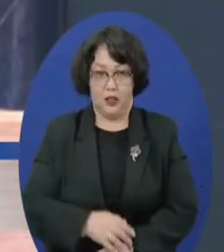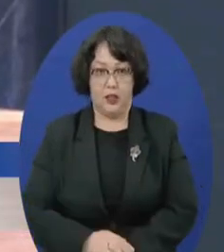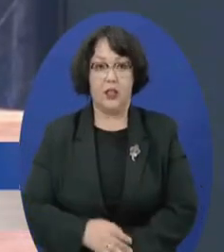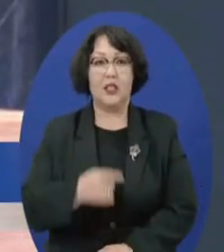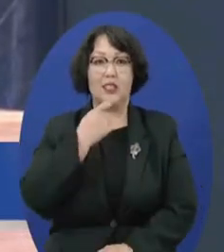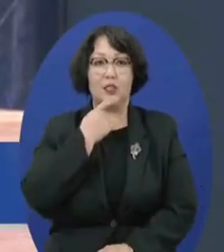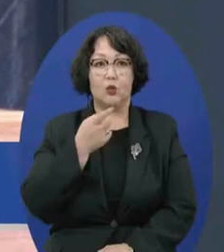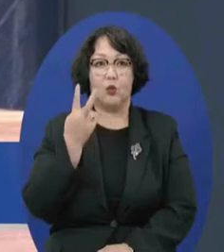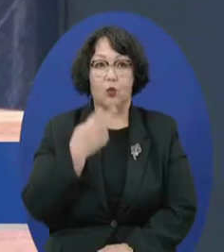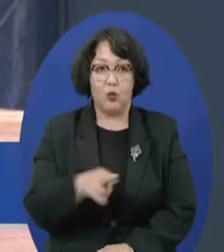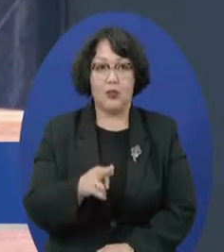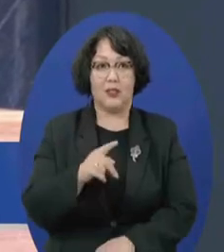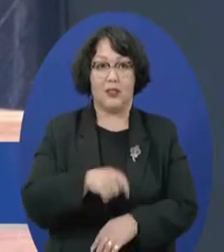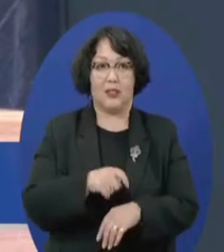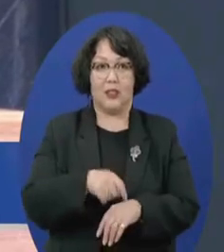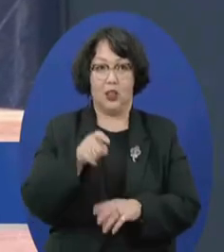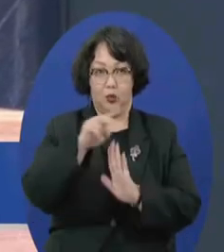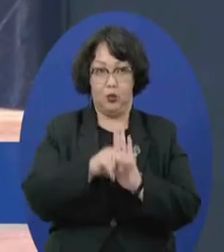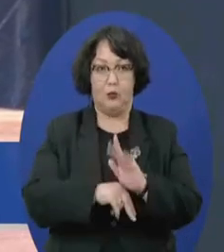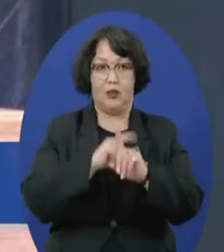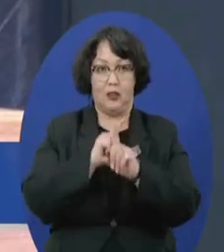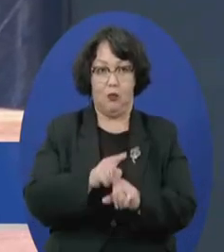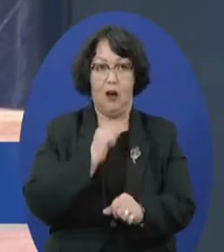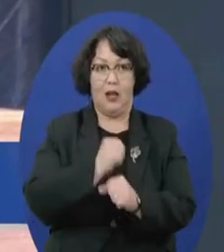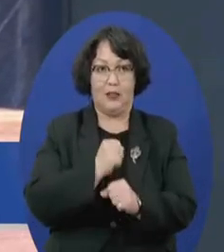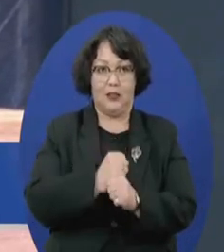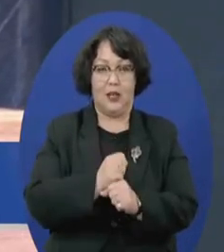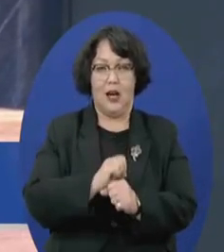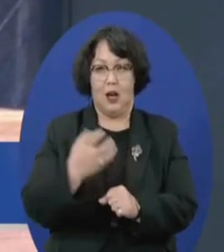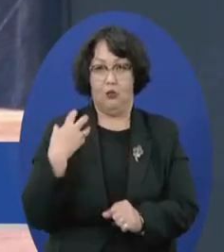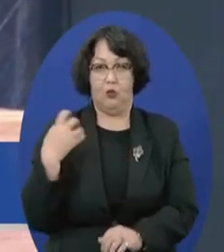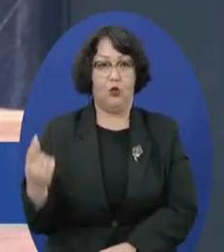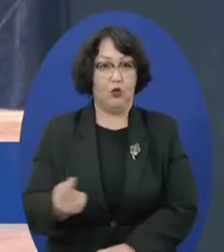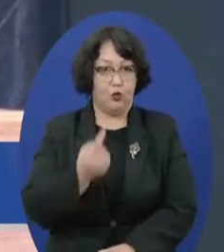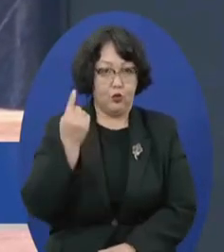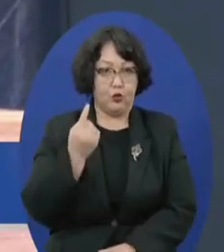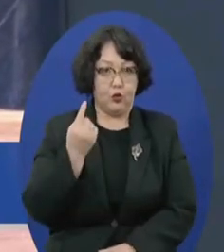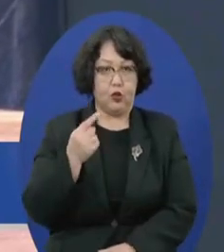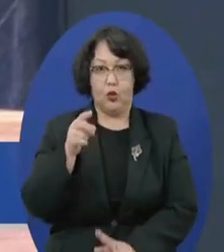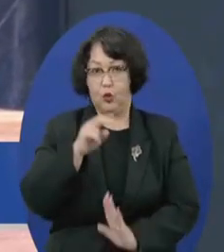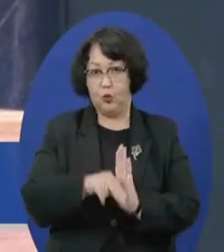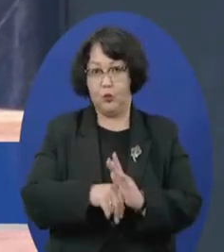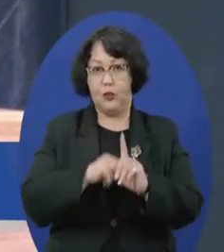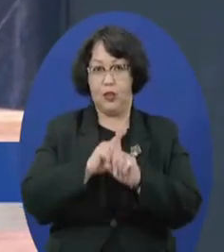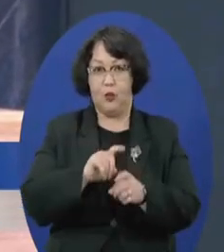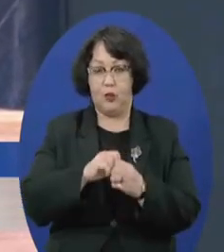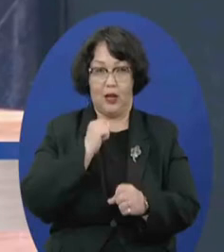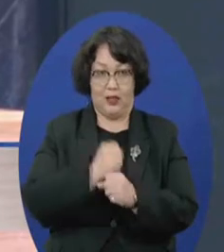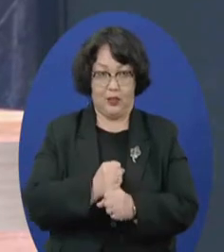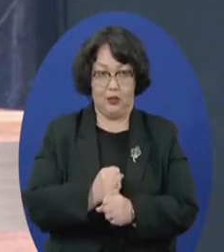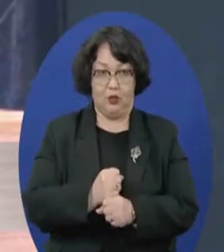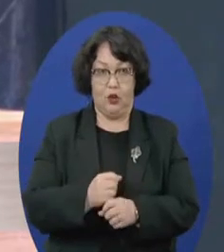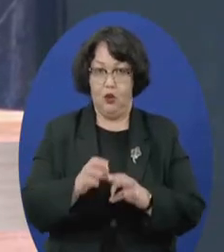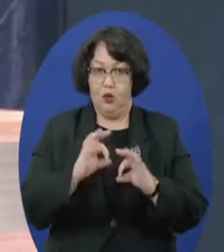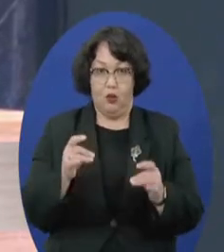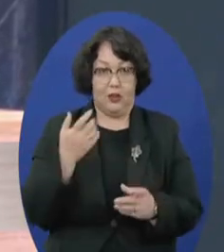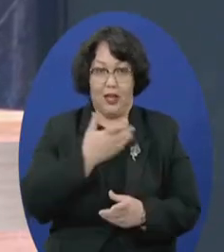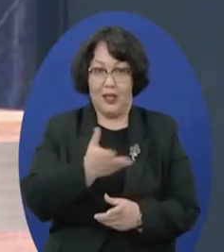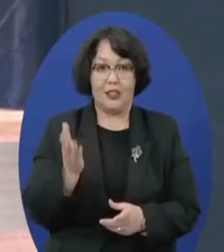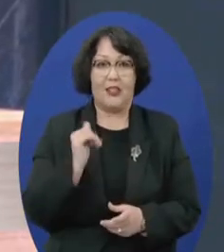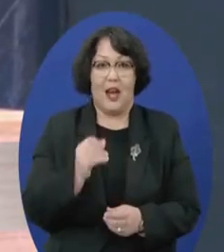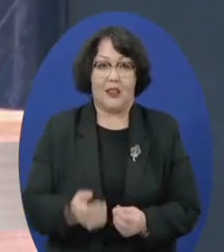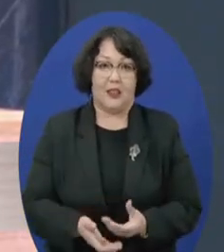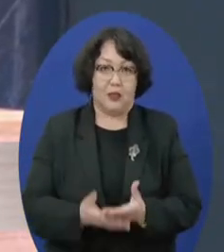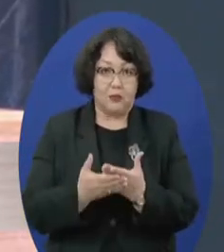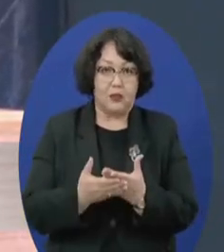цаг хэцүү үед хэдүүлээ энэ дүрмээрэл нэг ажиллах тийм. Энэ дүрмээр ажиллаад хариуцлагатай яг энэ дүрмээрээ ажиллавал өөр одоо шинэ би та бүхнийг яаж дэмжмөр